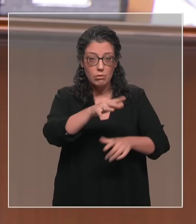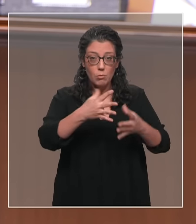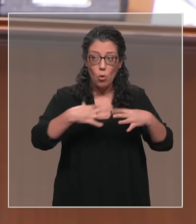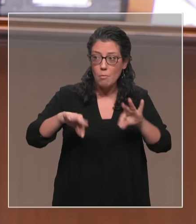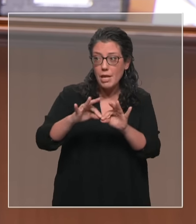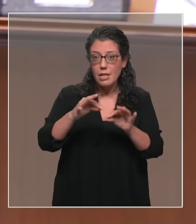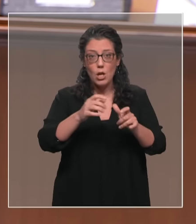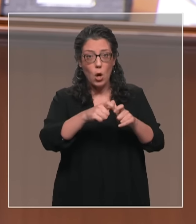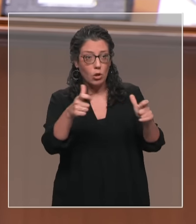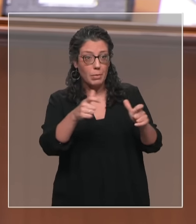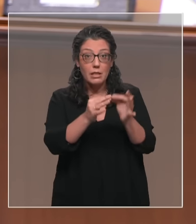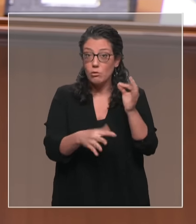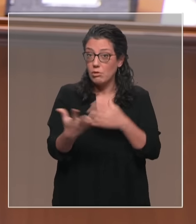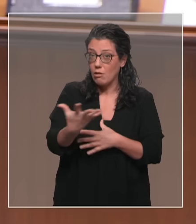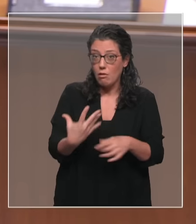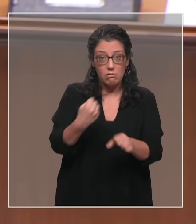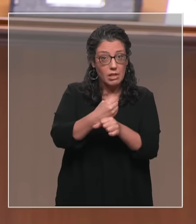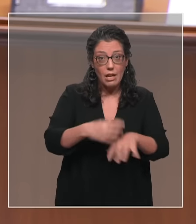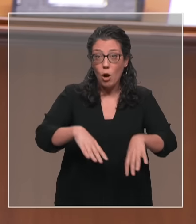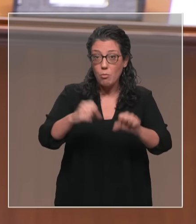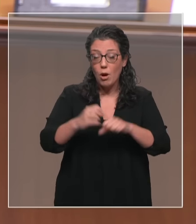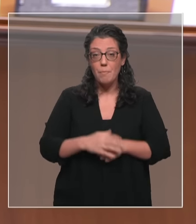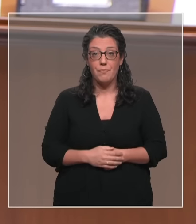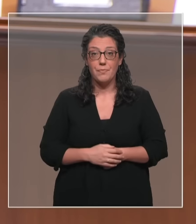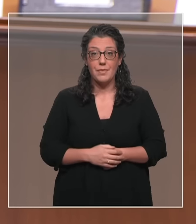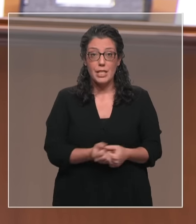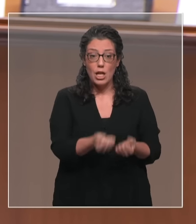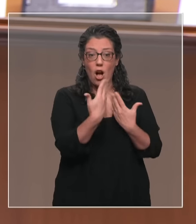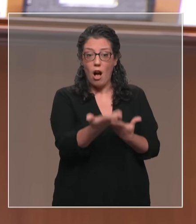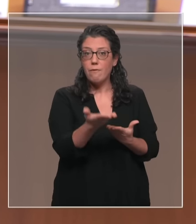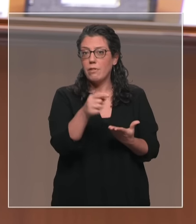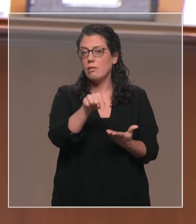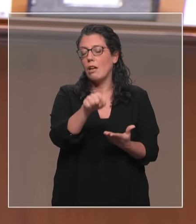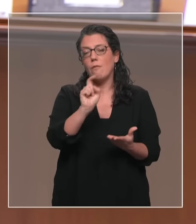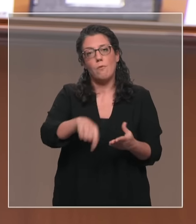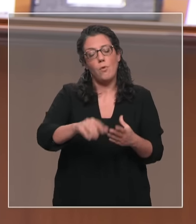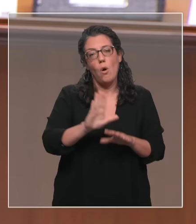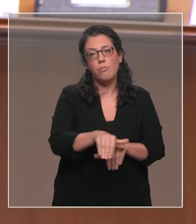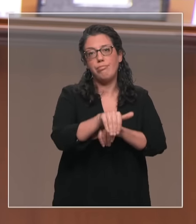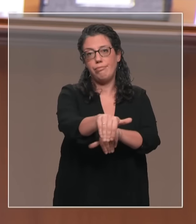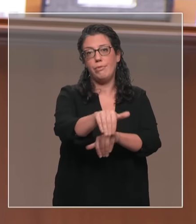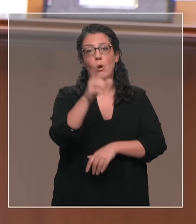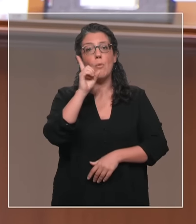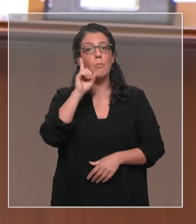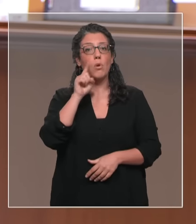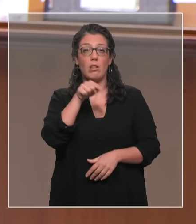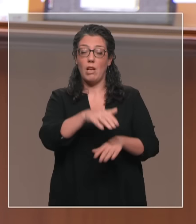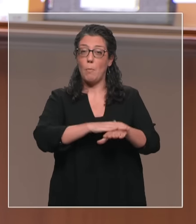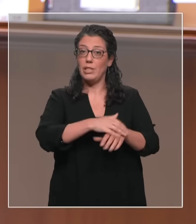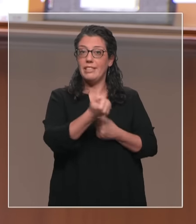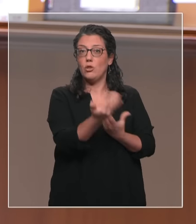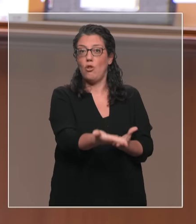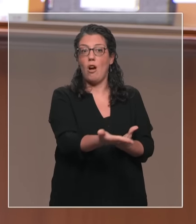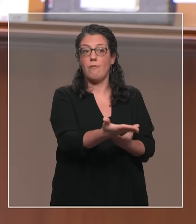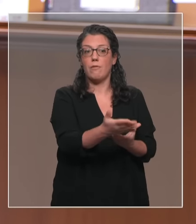créé des emplois. Cette politique de l'offre, elle doit se poursuivre parce qu'il n'y a pas d'autre politique que la politique de l'offre